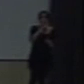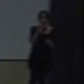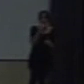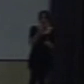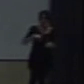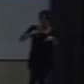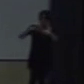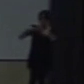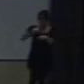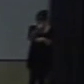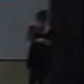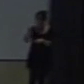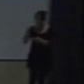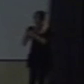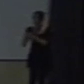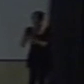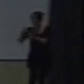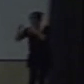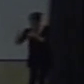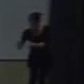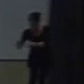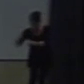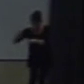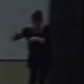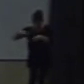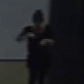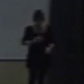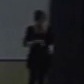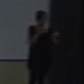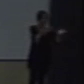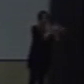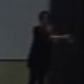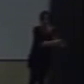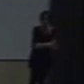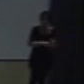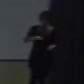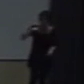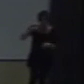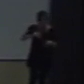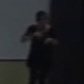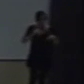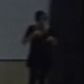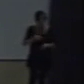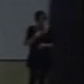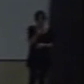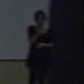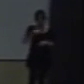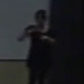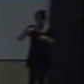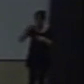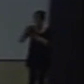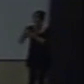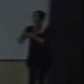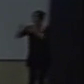no? Amb els seus ulls i amb el seu cervell i amb tot, que és com s'havia fet durant moltes vegades. Em sembla que aquí a Catalunya o als